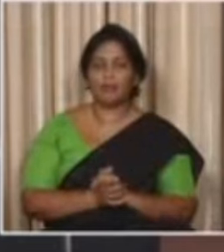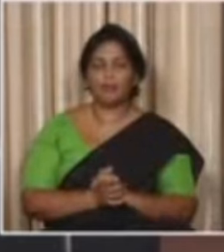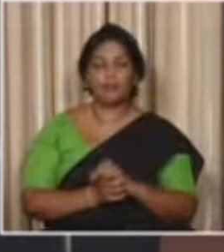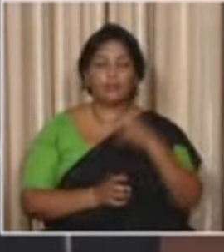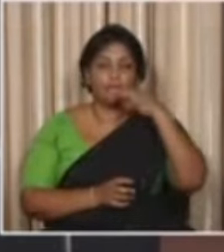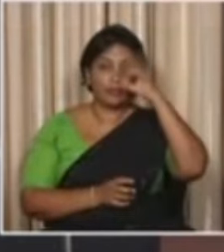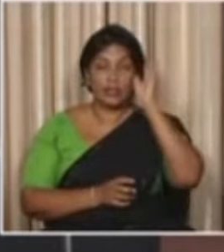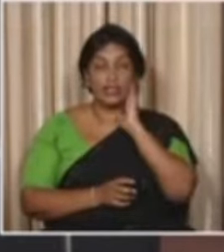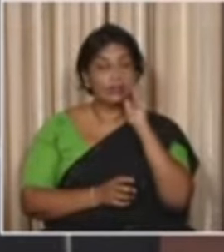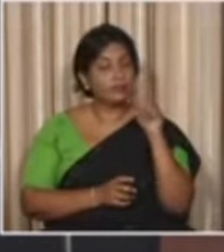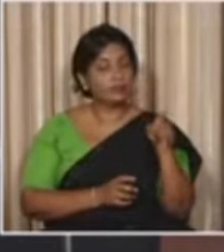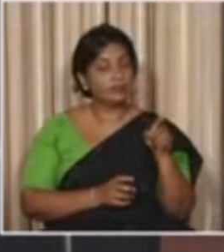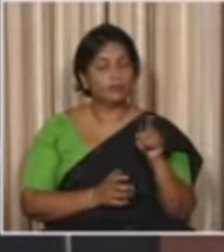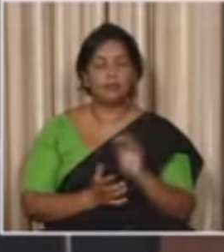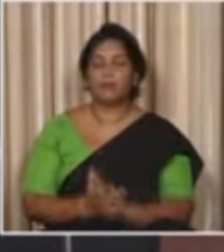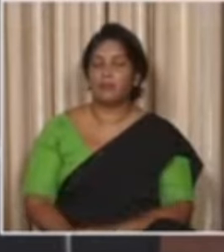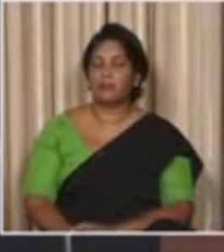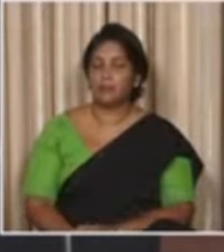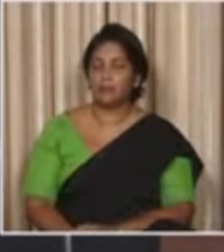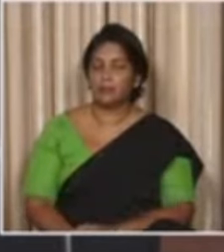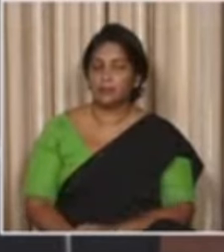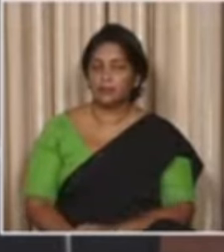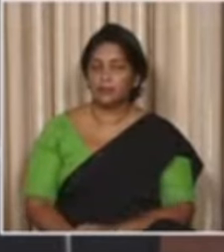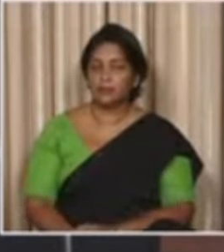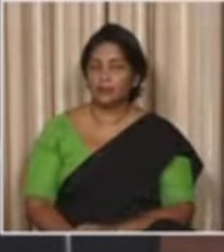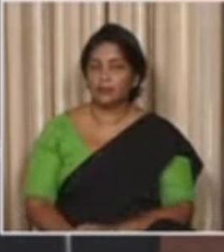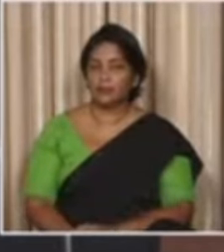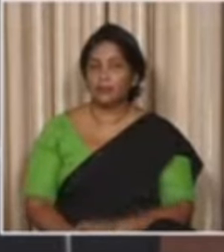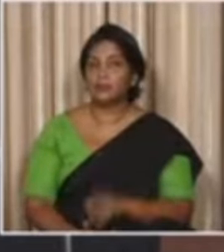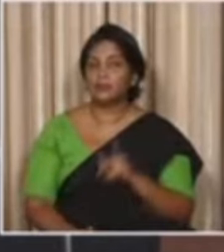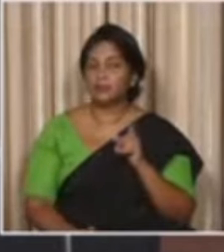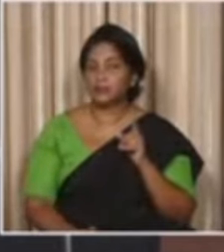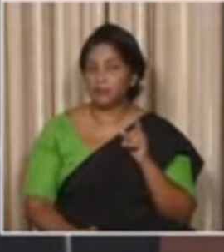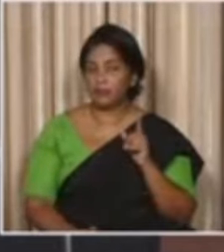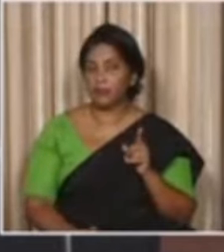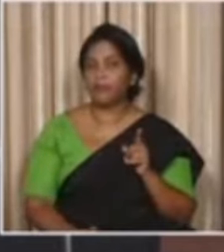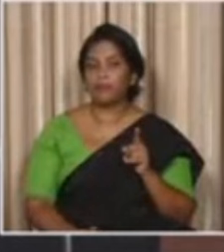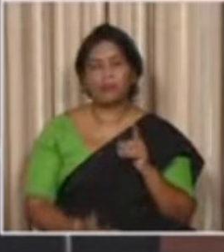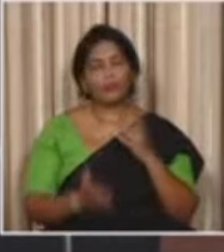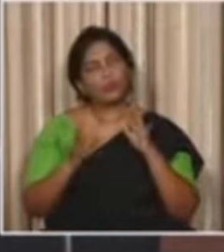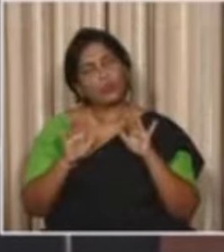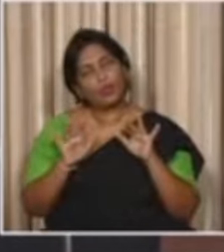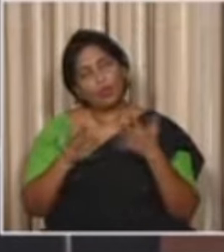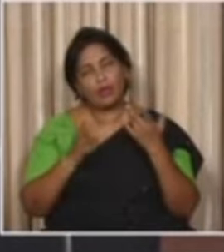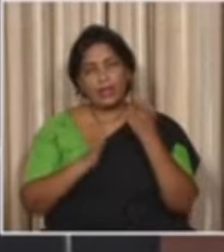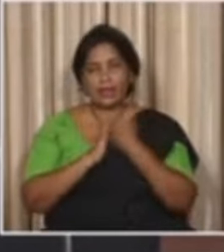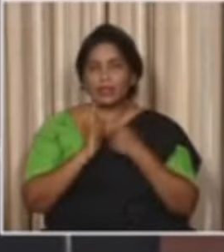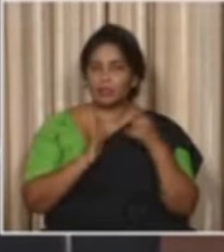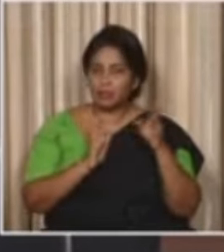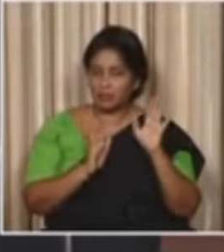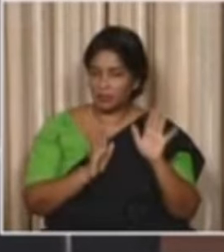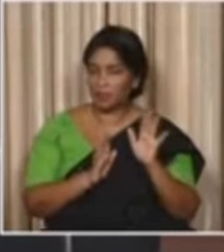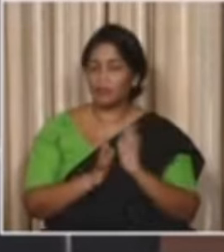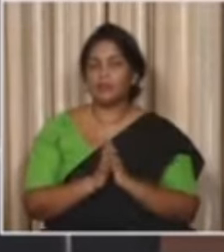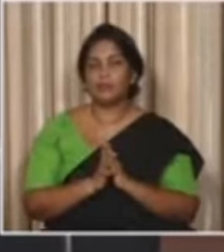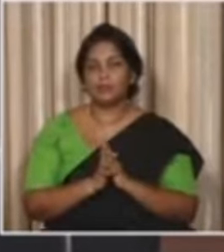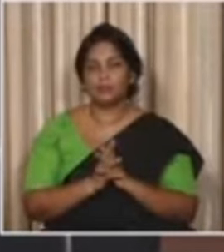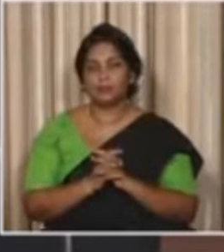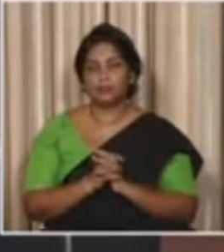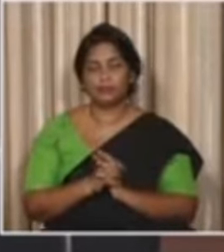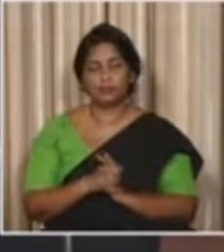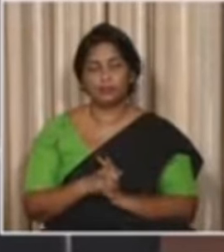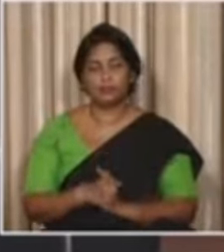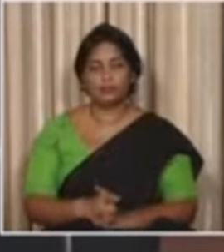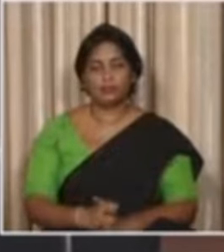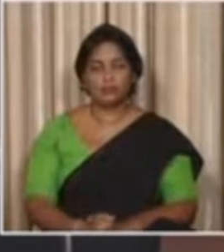තියෙන notwithstanding anything to the contrary in any other written law ඒක ඉංග්‍රීසි එකේ තියෙන ඔබතුමත් ලෝ